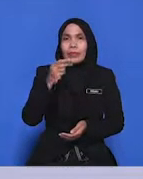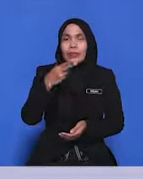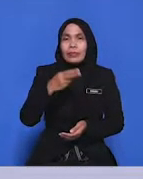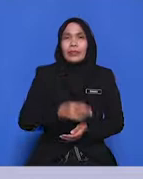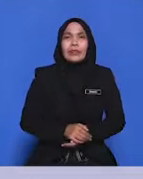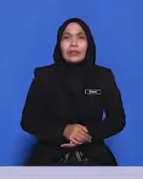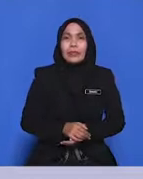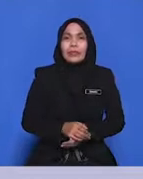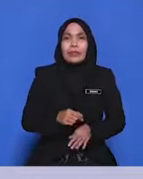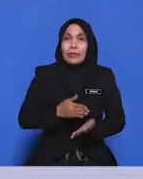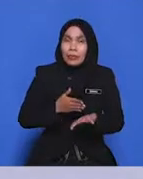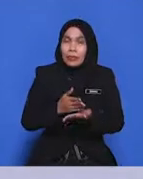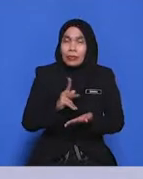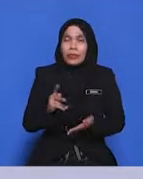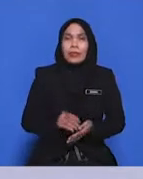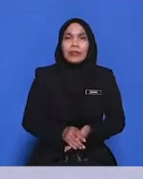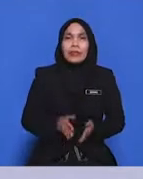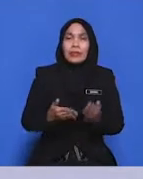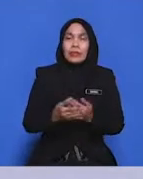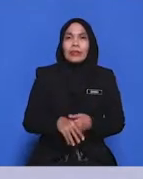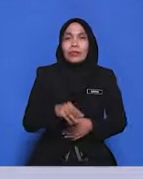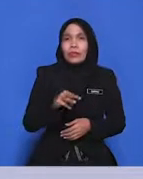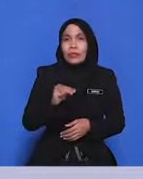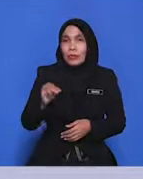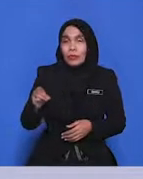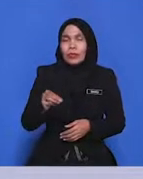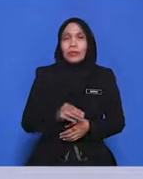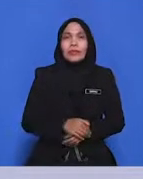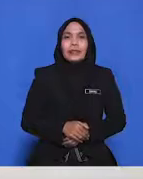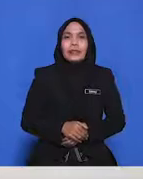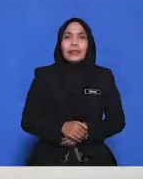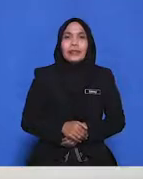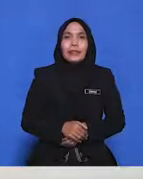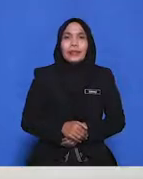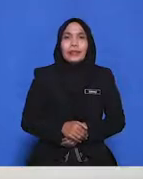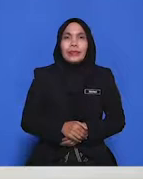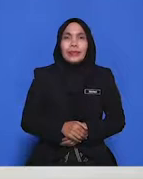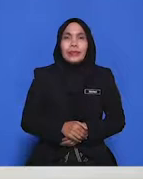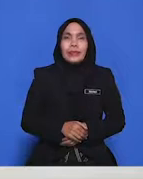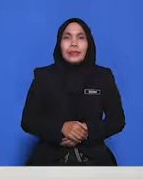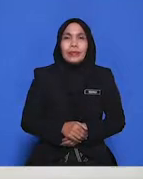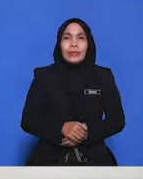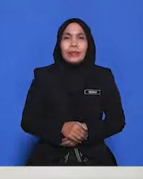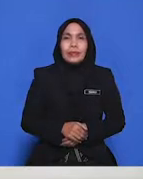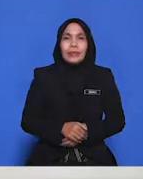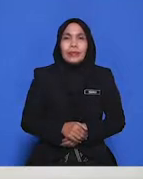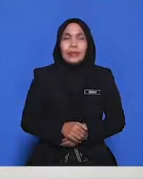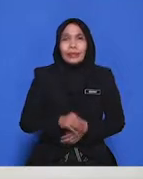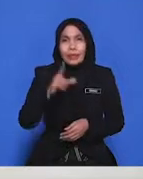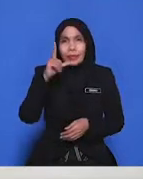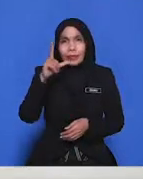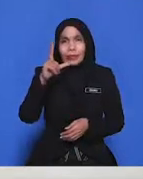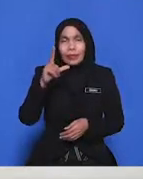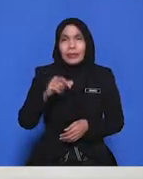oleh murid kesayangannya, iaitu Syekh Muhammad Abduh. Lihat ya murid-murid,